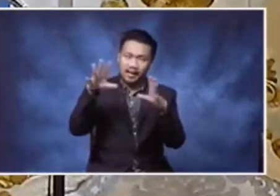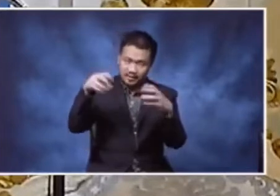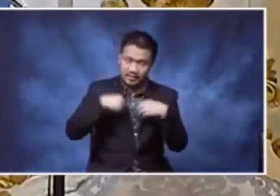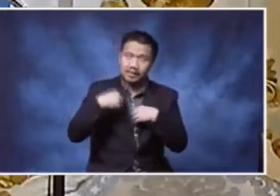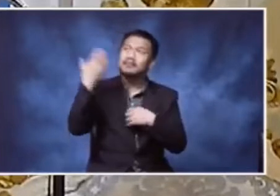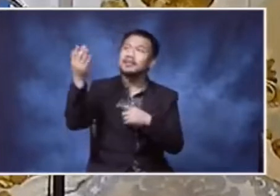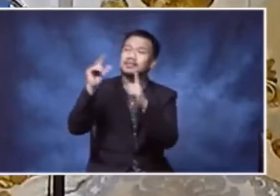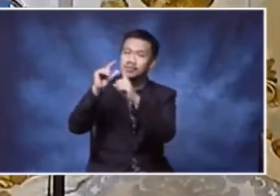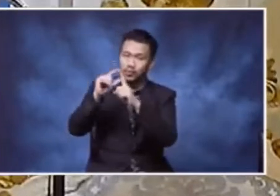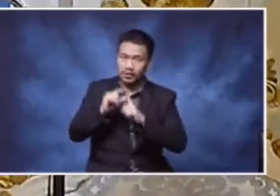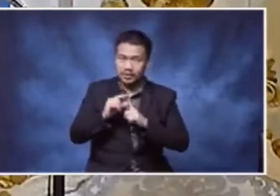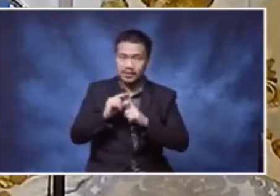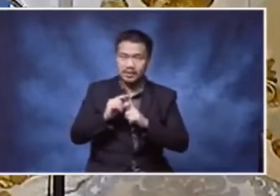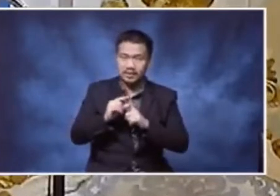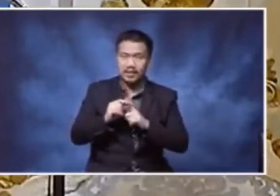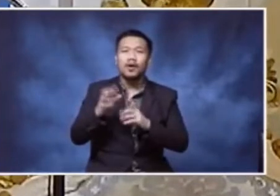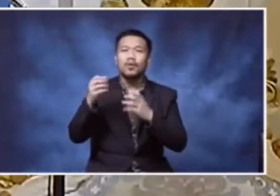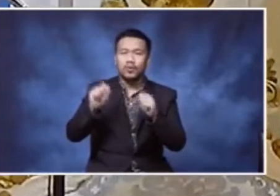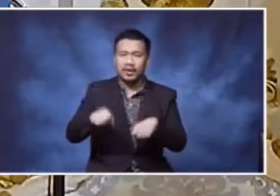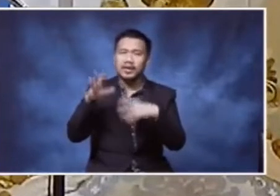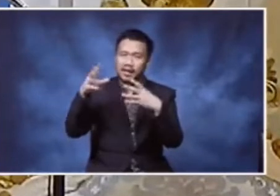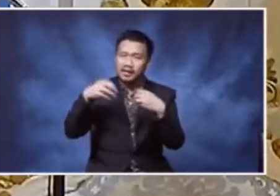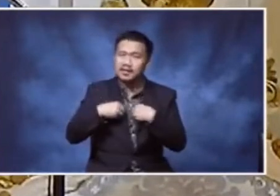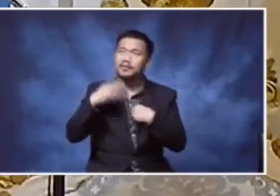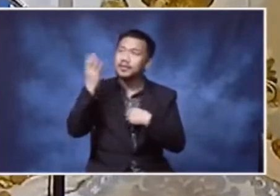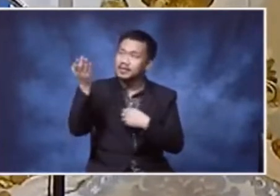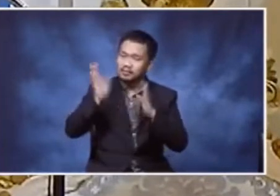salita, ang kanyang katawan at dugo sa